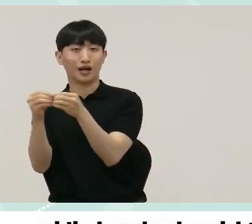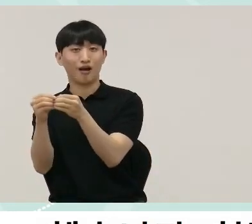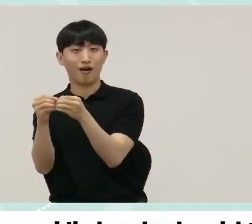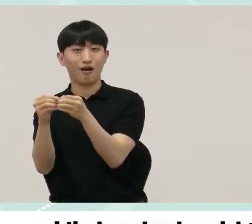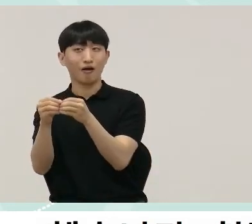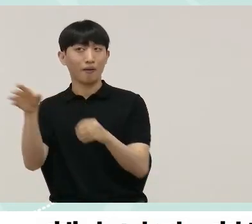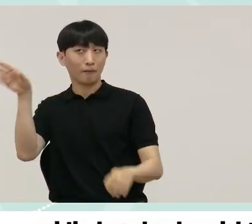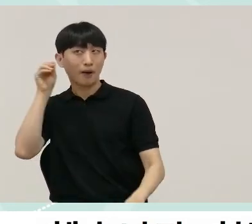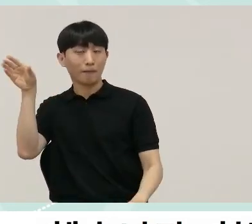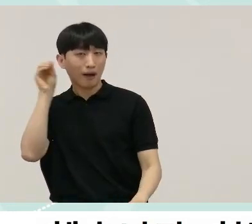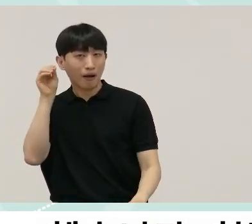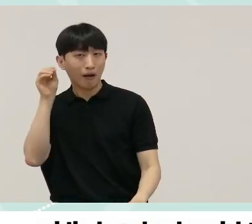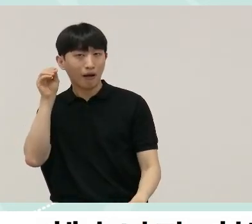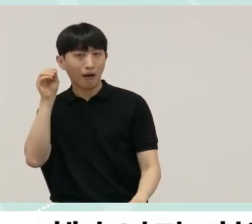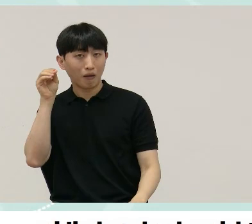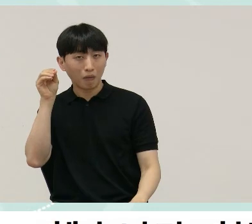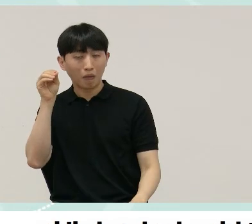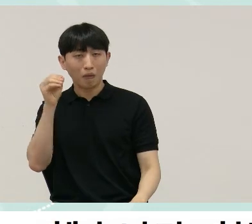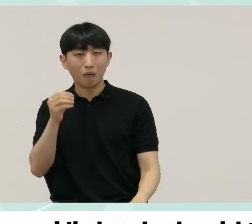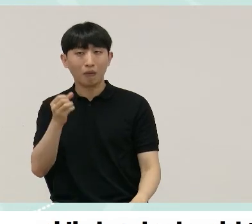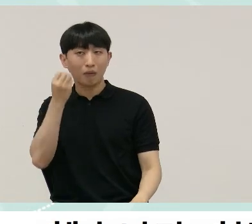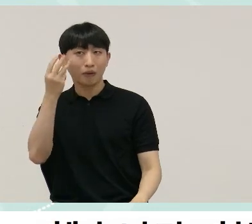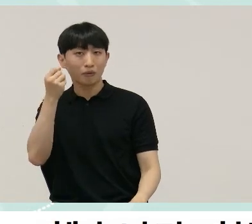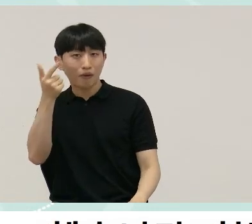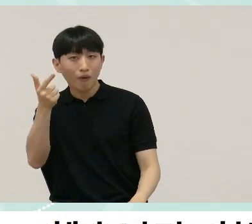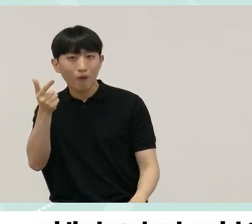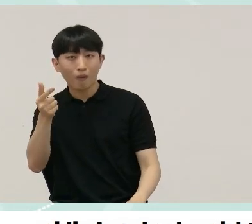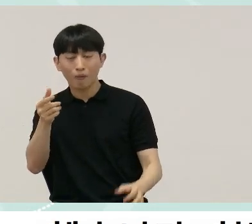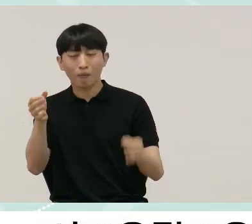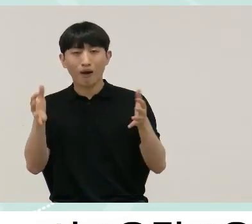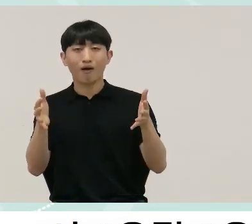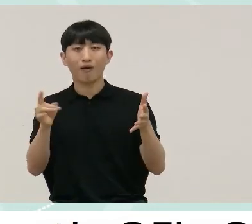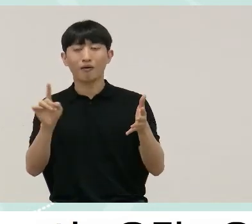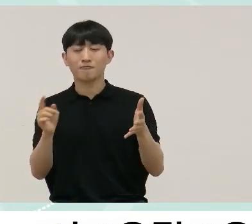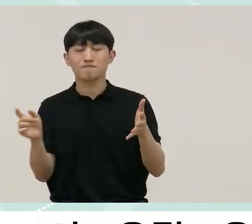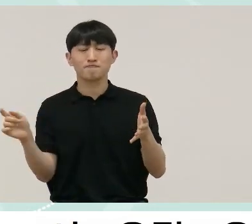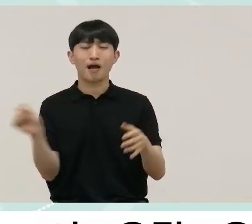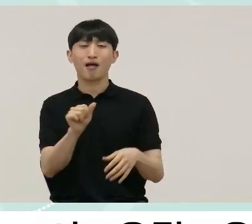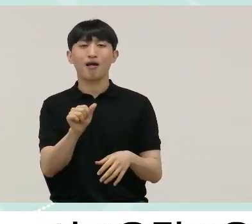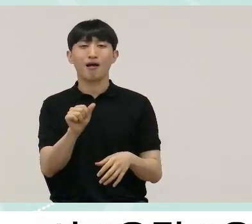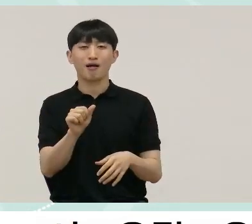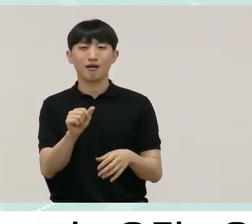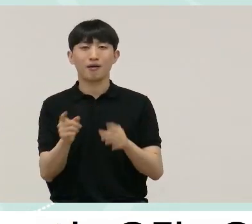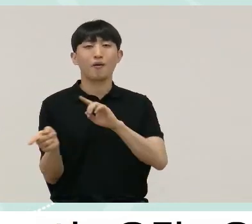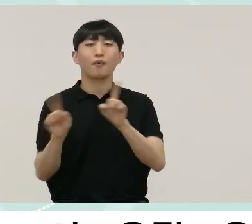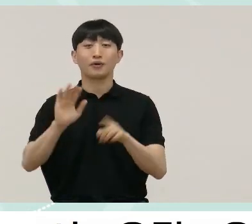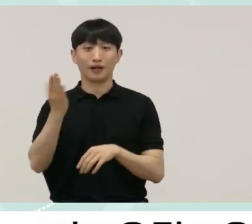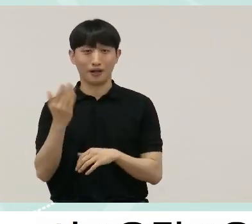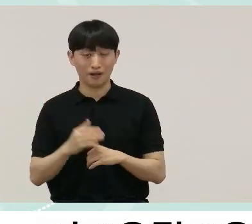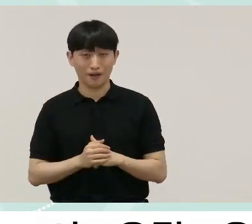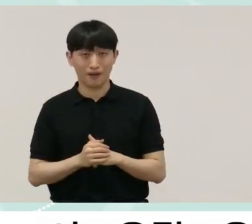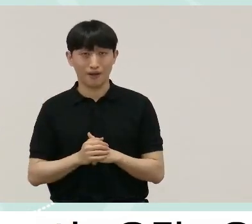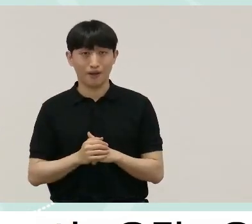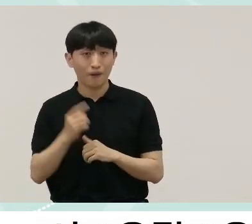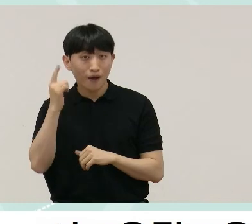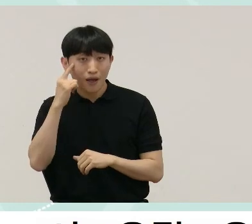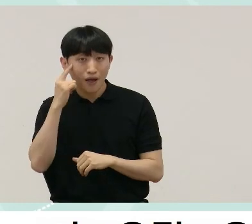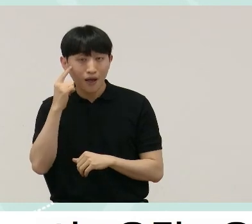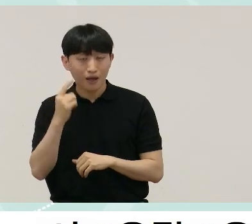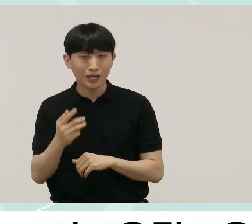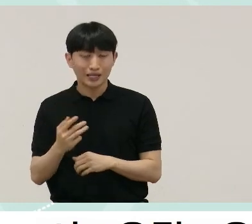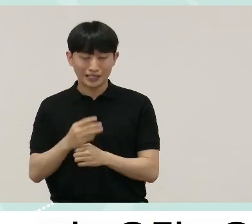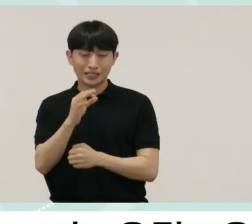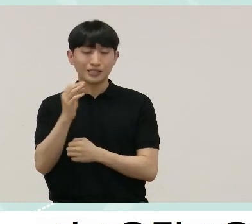수술 후 3개월, 6개월 이내 거의 정상에 다다릅니다. 즉 10년이 갭이 있었지만 보청기를 계속 사용한 경우에는